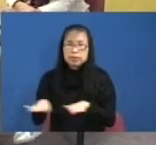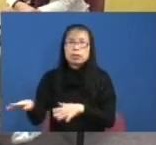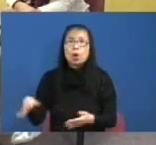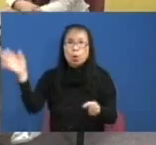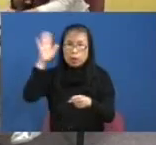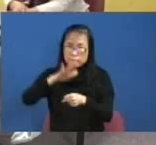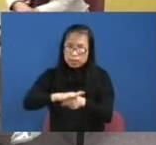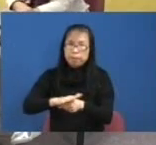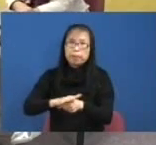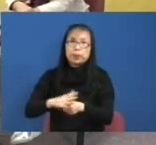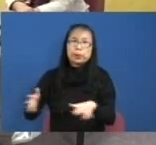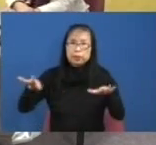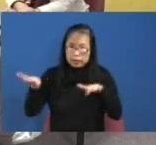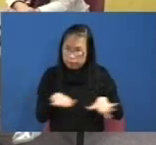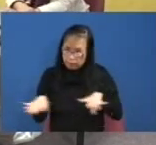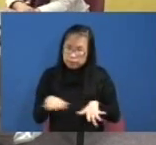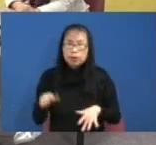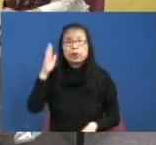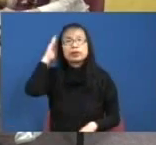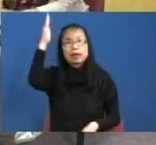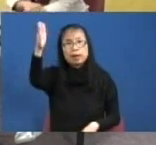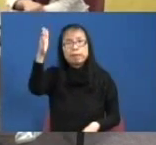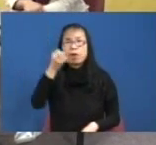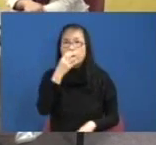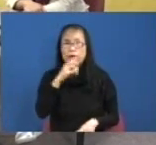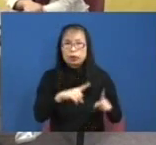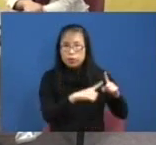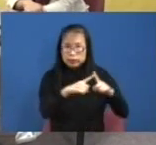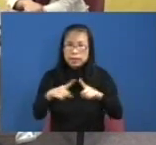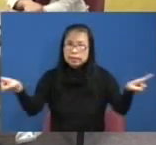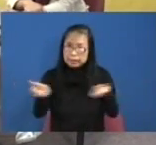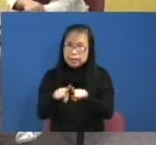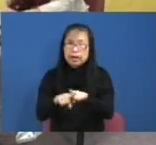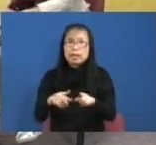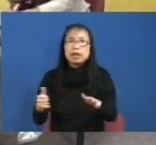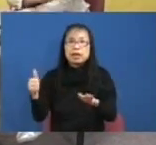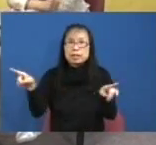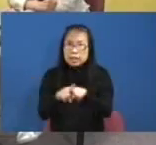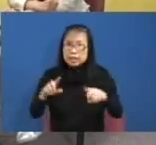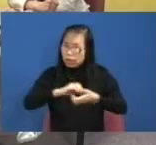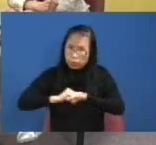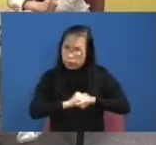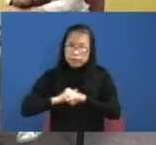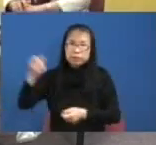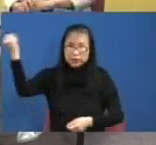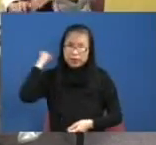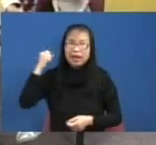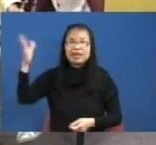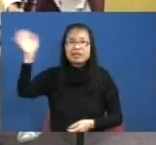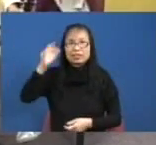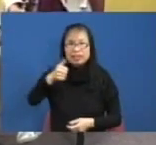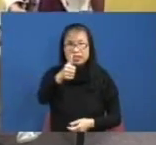這個、大地震咧，我哋都希望能夠咧香港人一起共度難關嚇，同、埋日本人一起努力。OK， 多謝